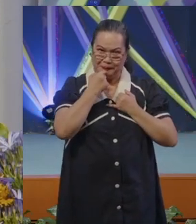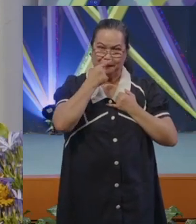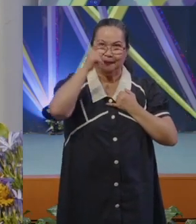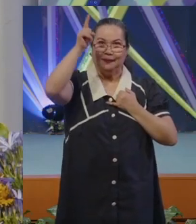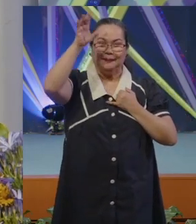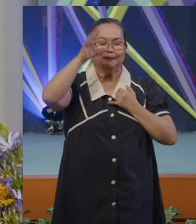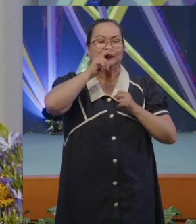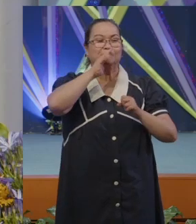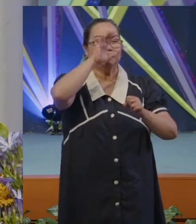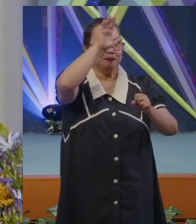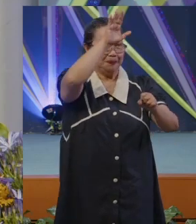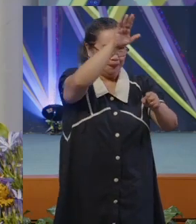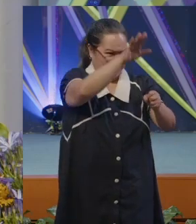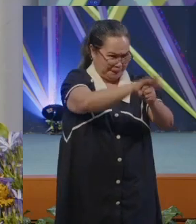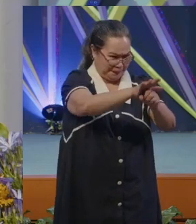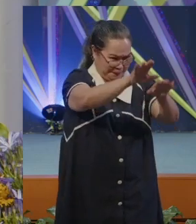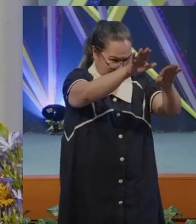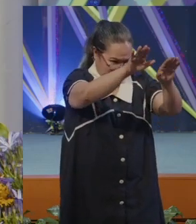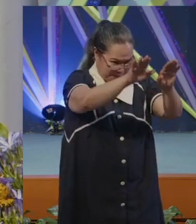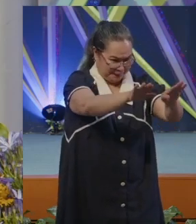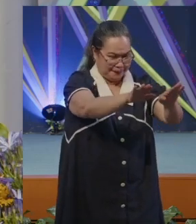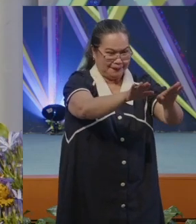Diyos. Tapos sa Deuteronomy